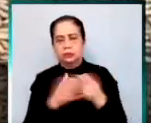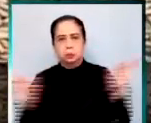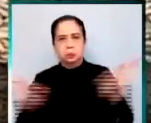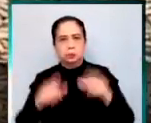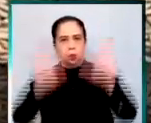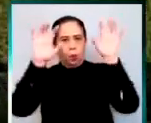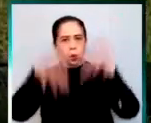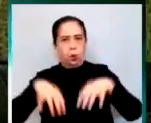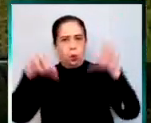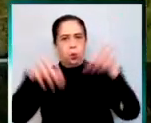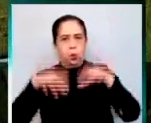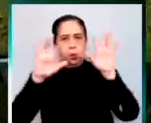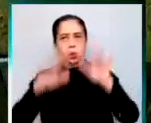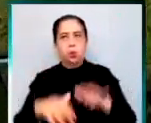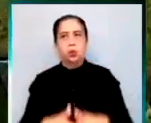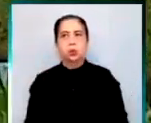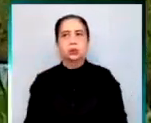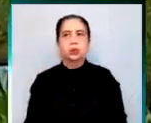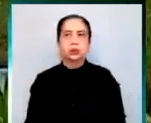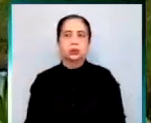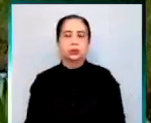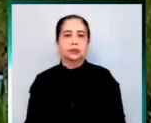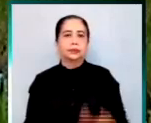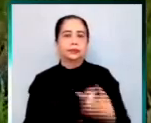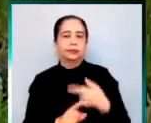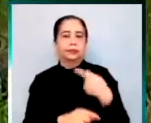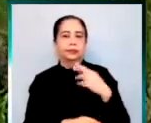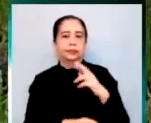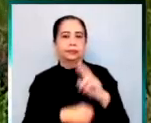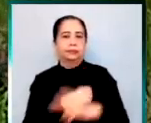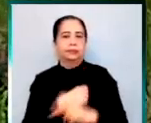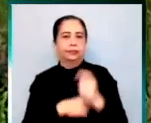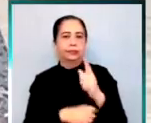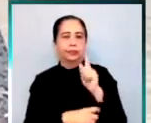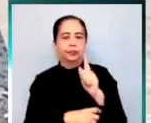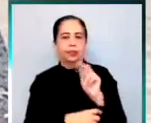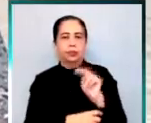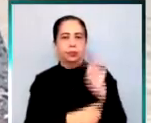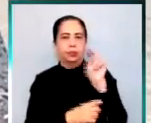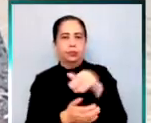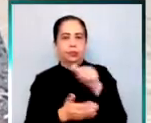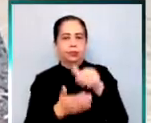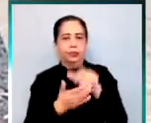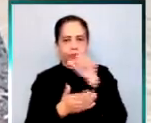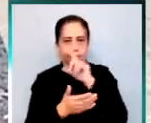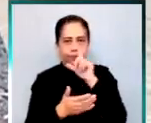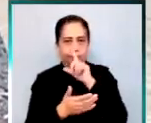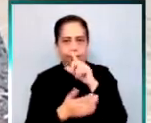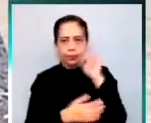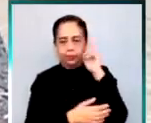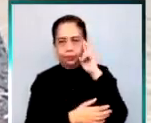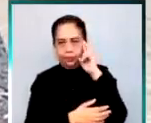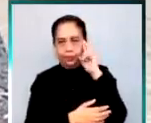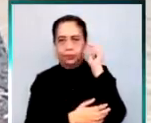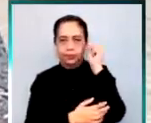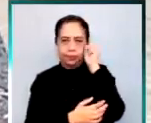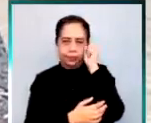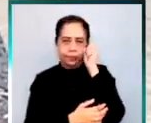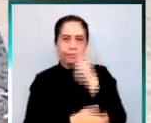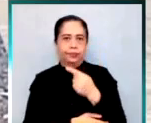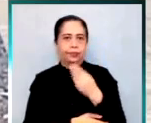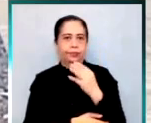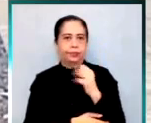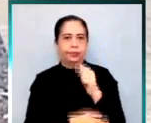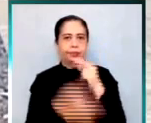ulan. Mula sa GMA Regional TV 1 North Central Luzon, Russell Simorio, GMA News.